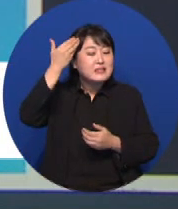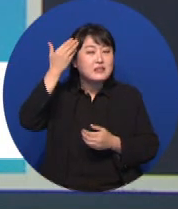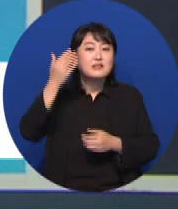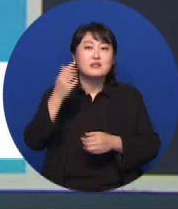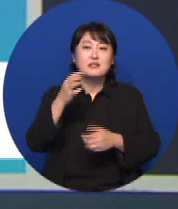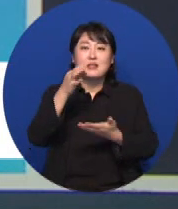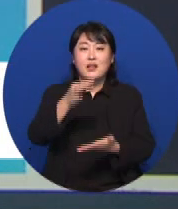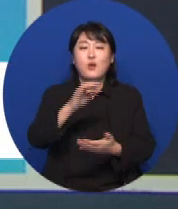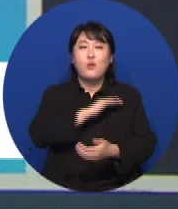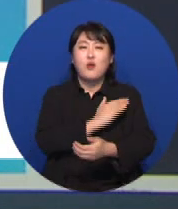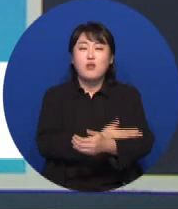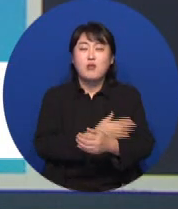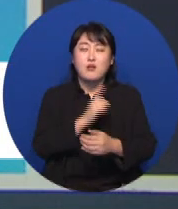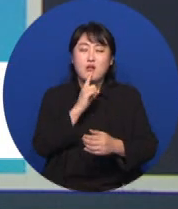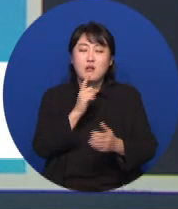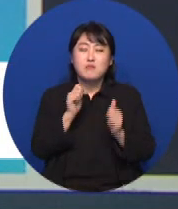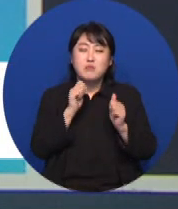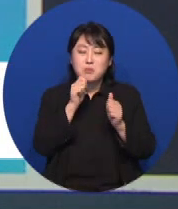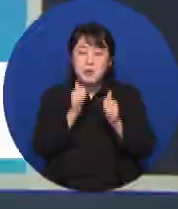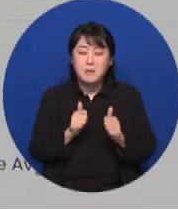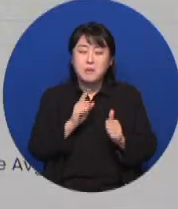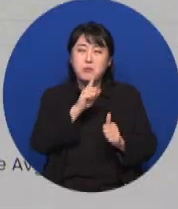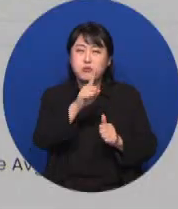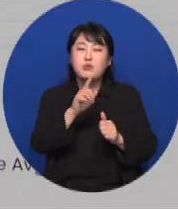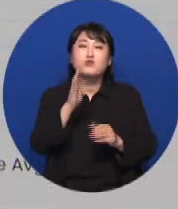있습니다 김태욱 기자입니다